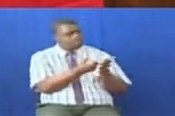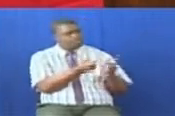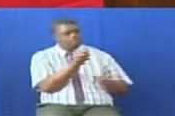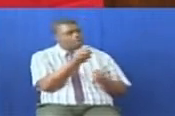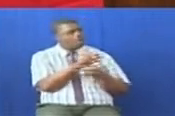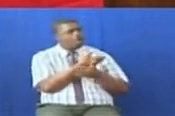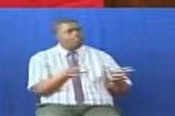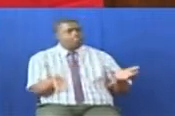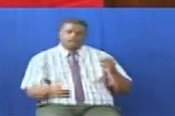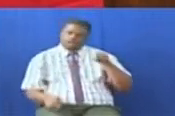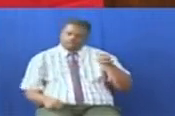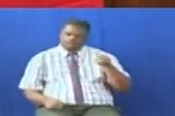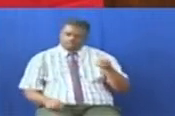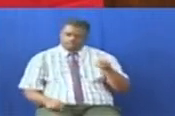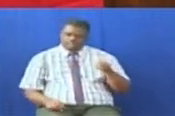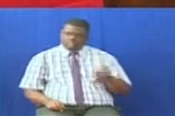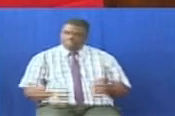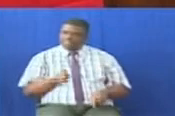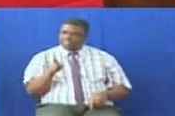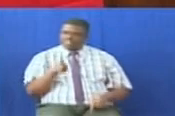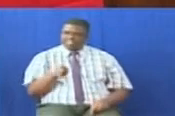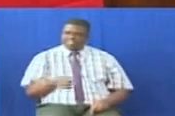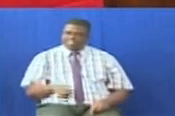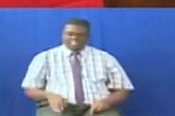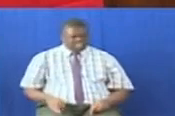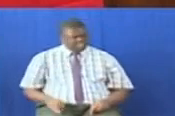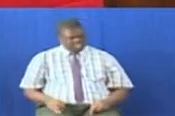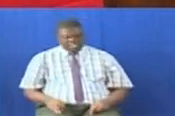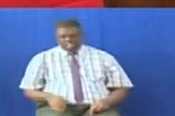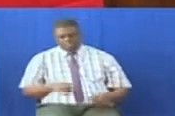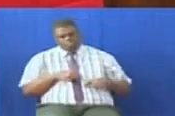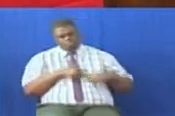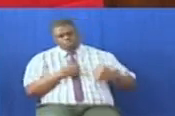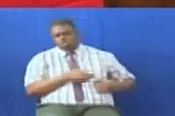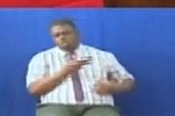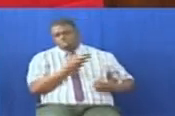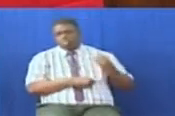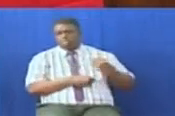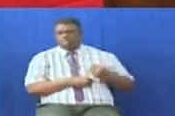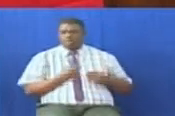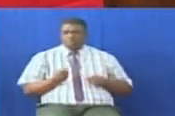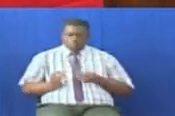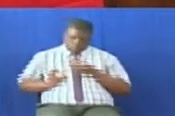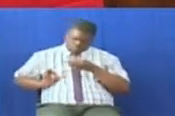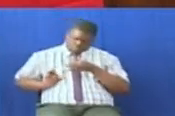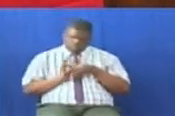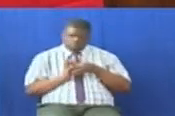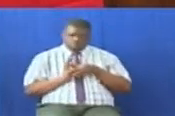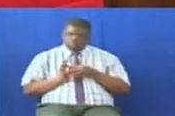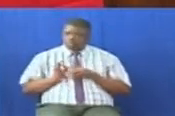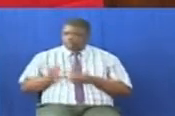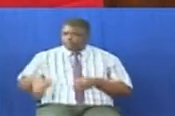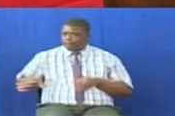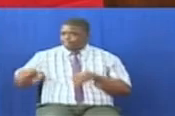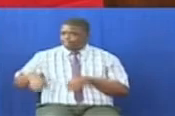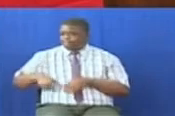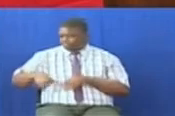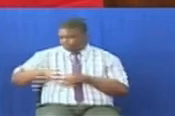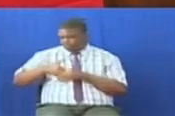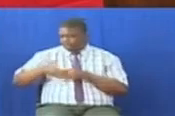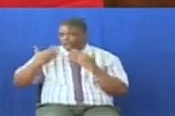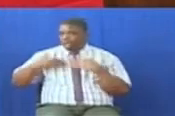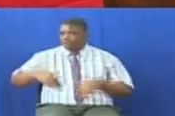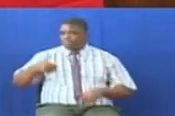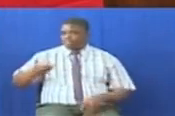hakuna, inawa demoralize, hawawezi tena kuwa na moyo wa kuweza fanini kuingia kwenye mfuko wa afya ya